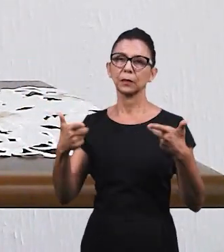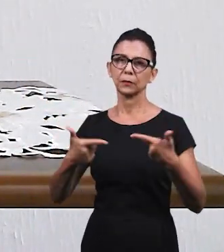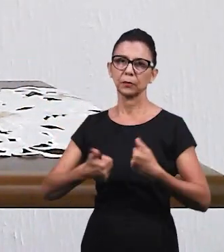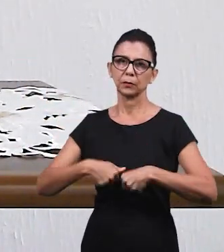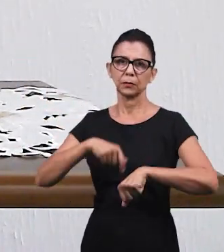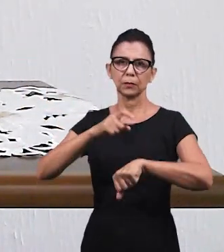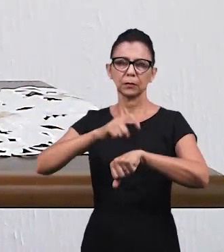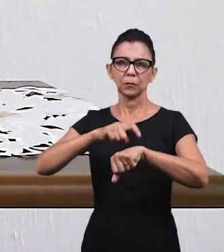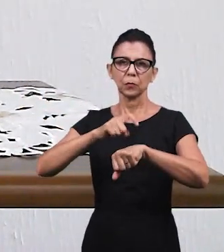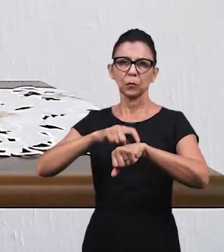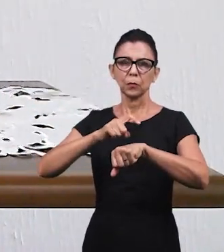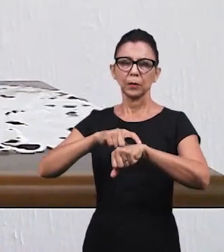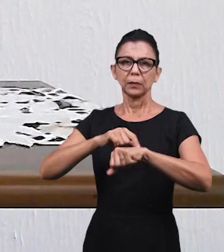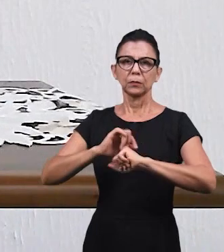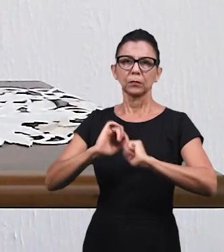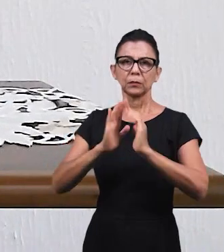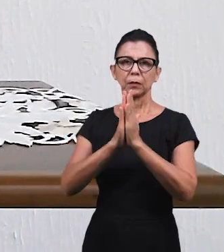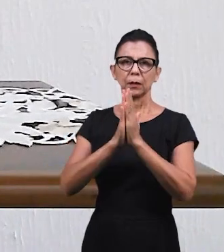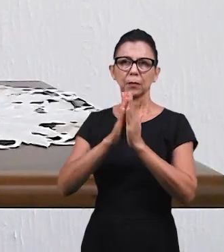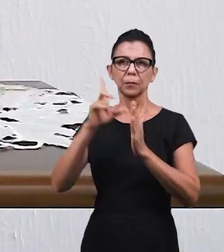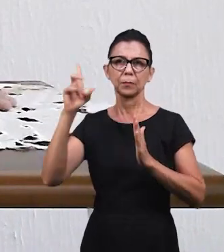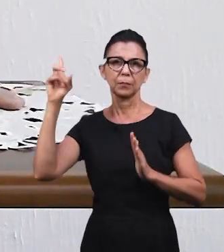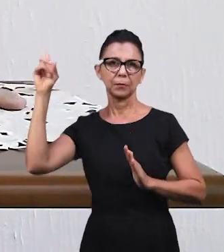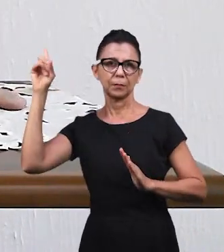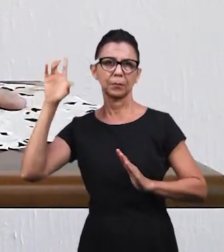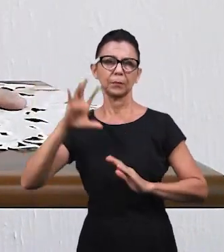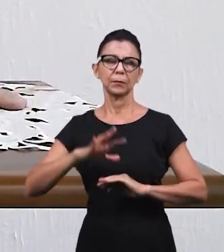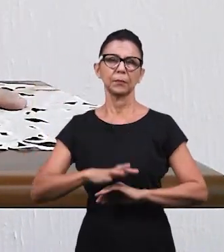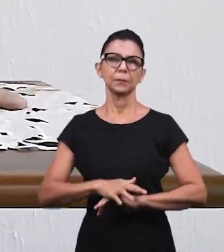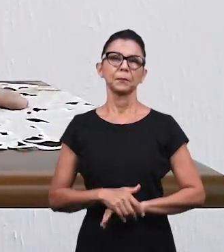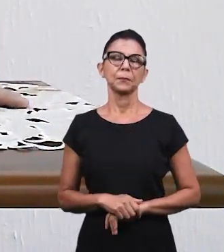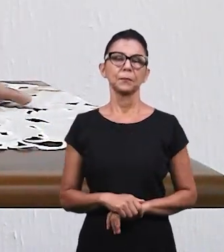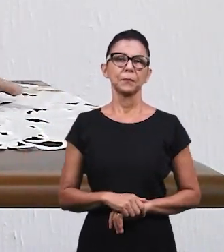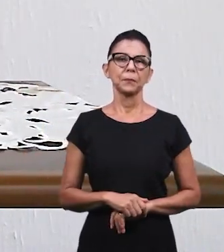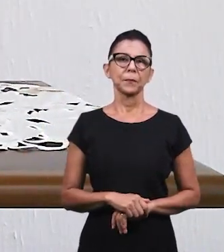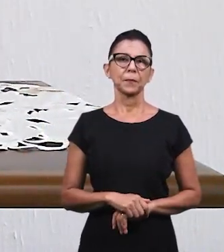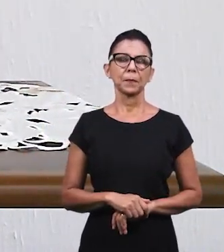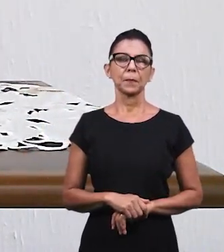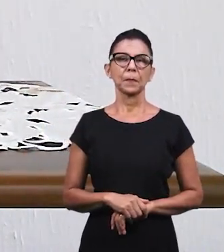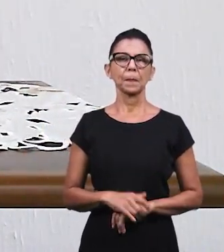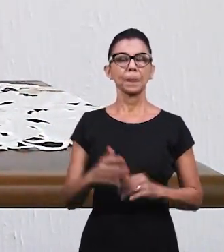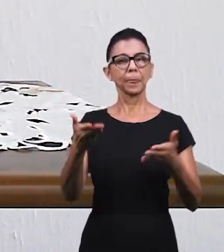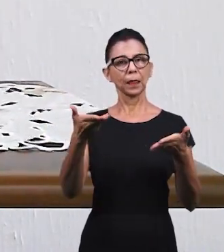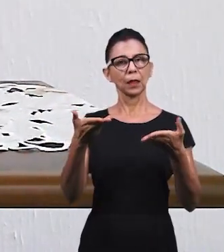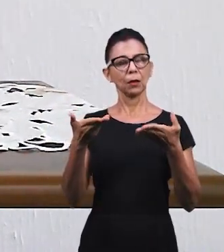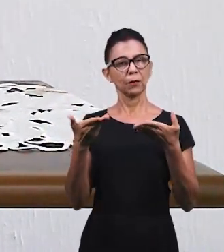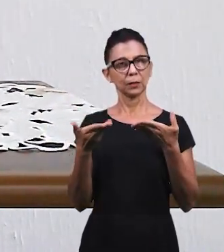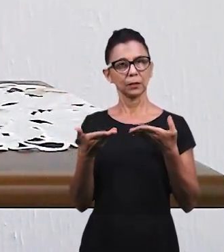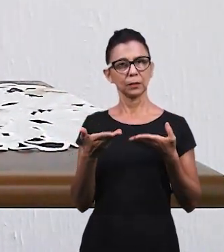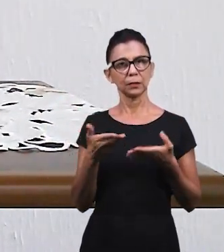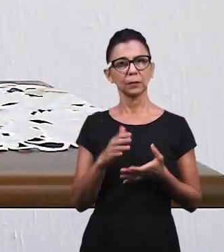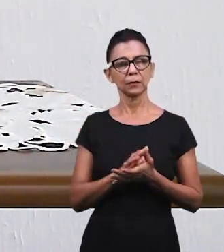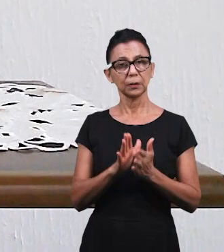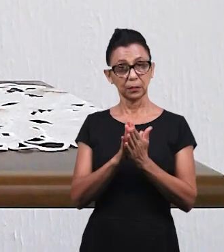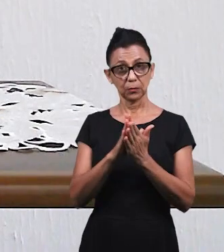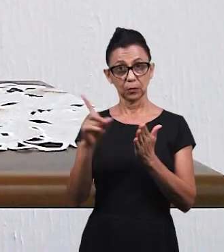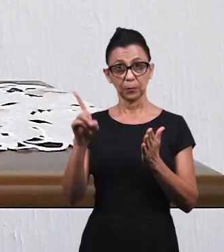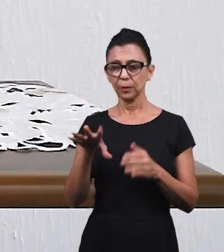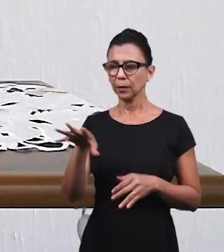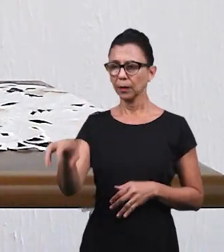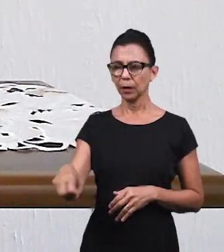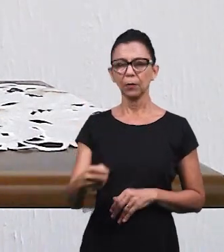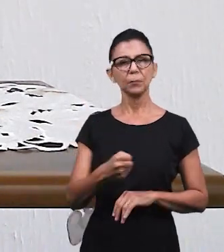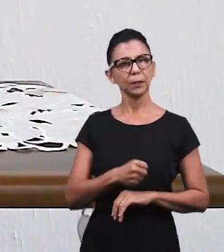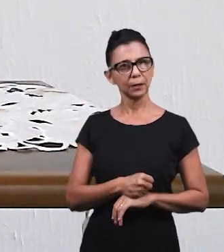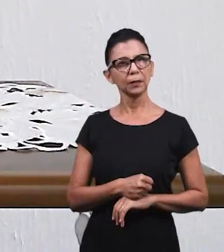чудные переживания через Слово Свое. И в этот час я хочу пригласить вас, всех вас. Давайте мы возьмем